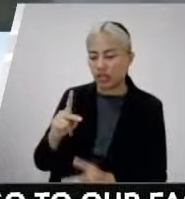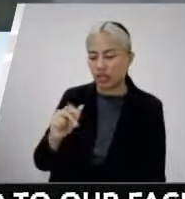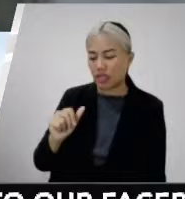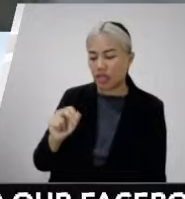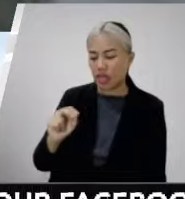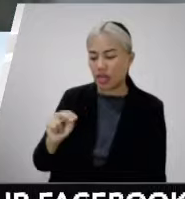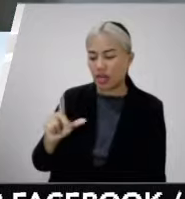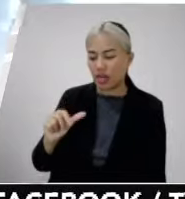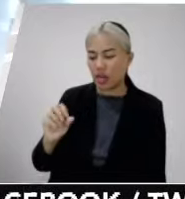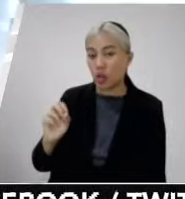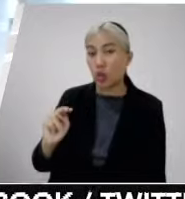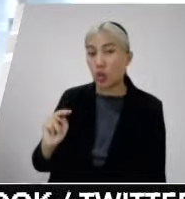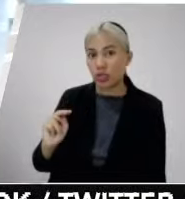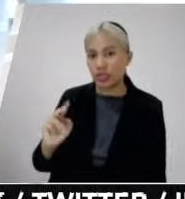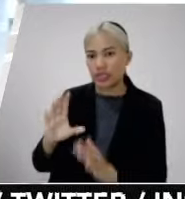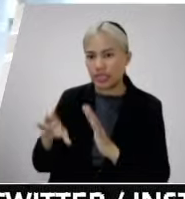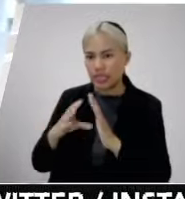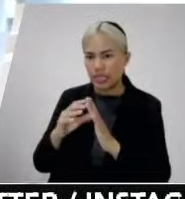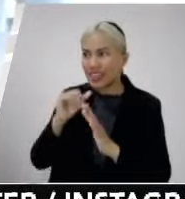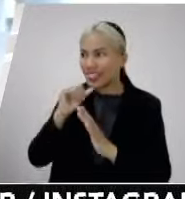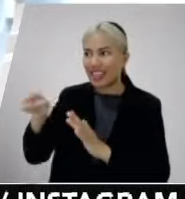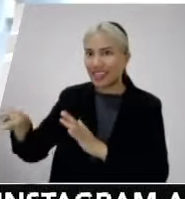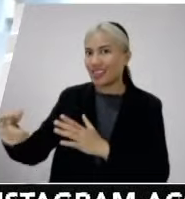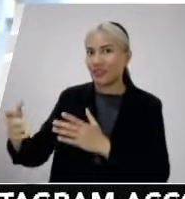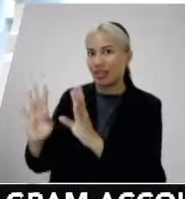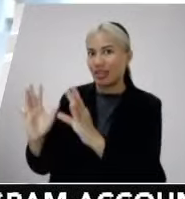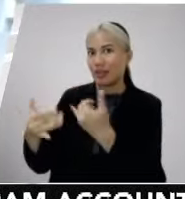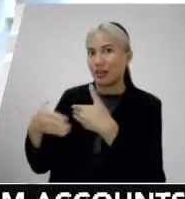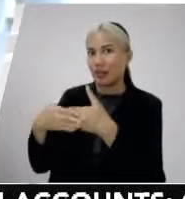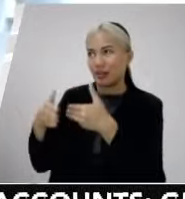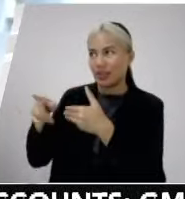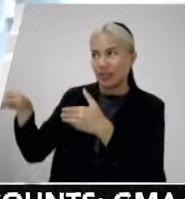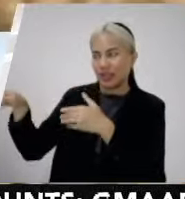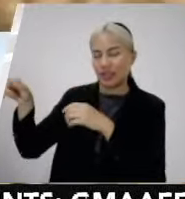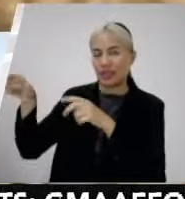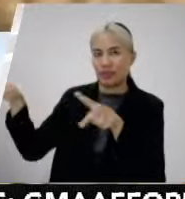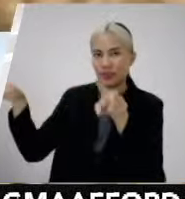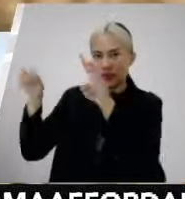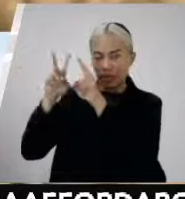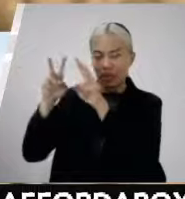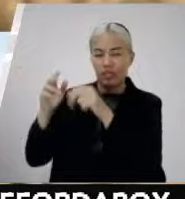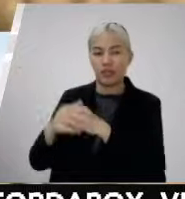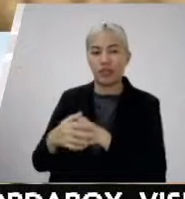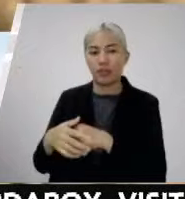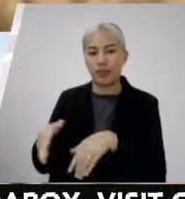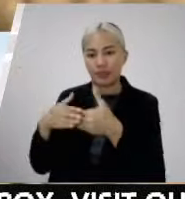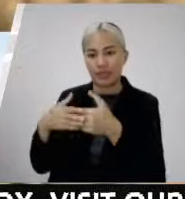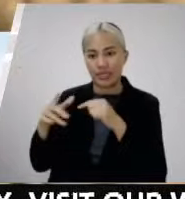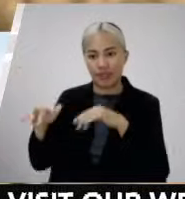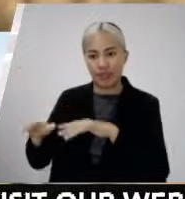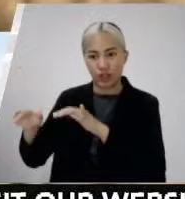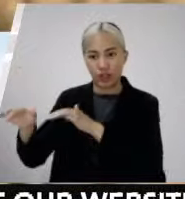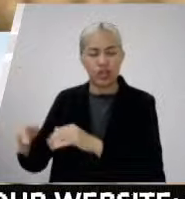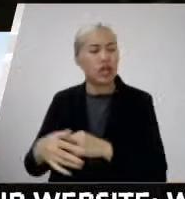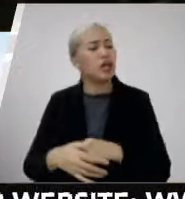Mm-hmm. At ano pong advice to nyo sa mga nakatira malapit doon sa ilog na hanggang ngayon hindi pa lumilikas? Kaya nga